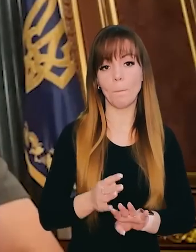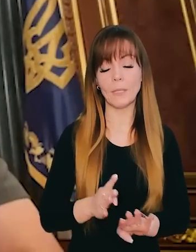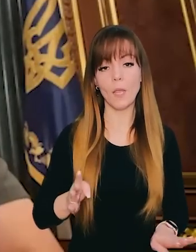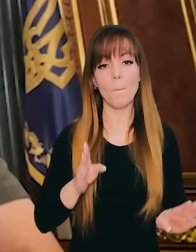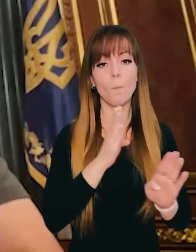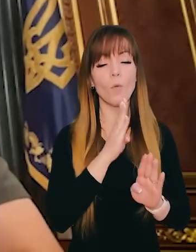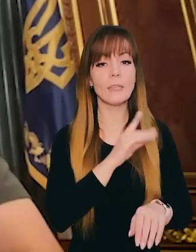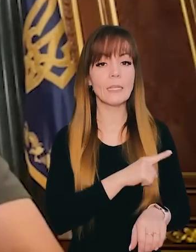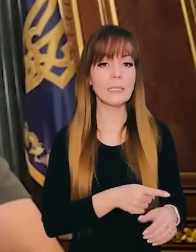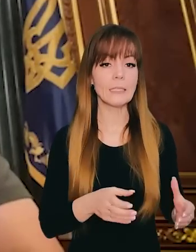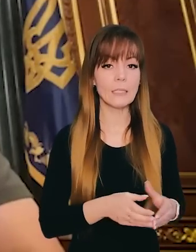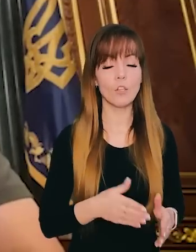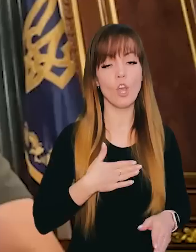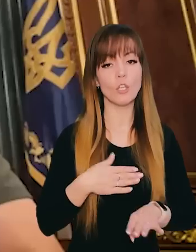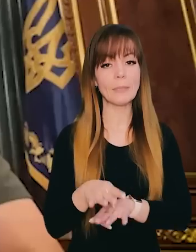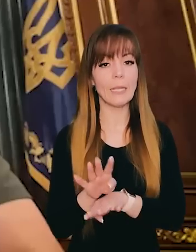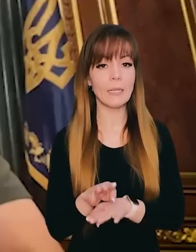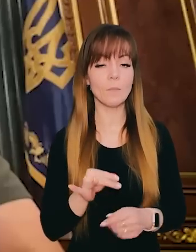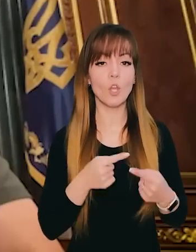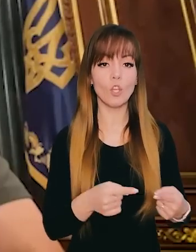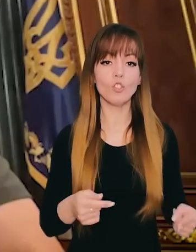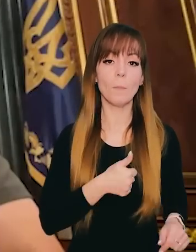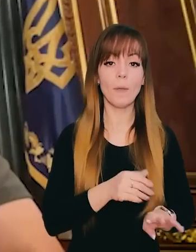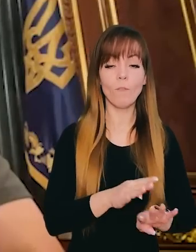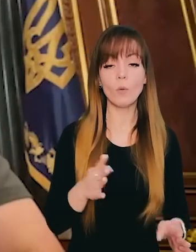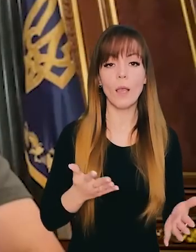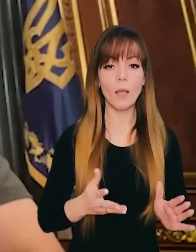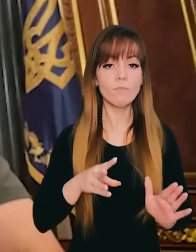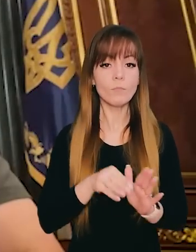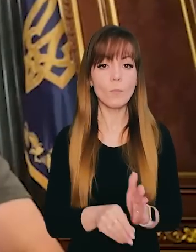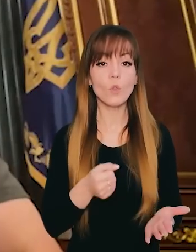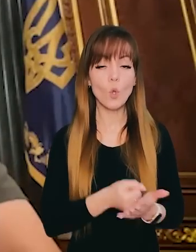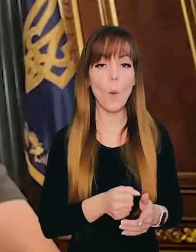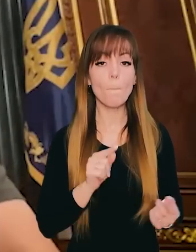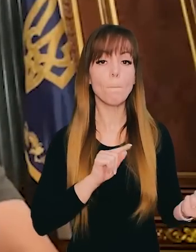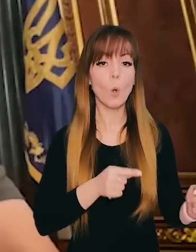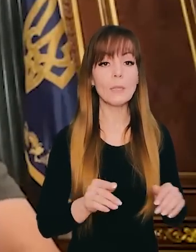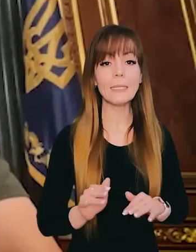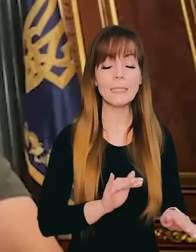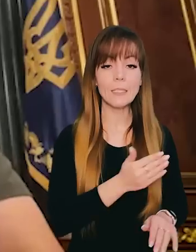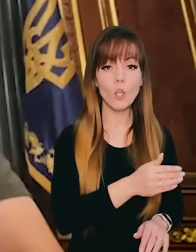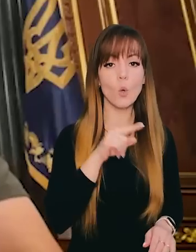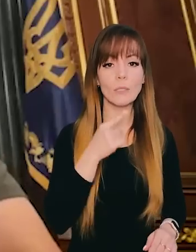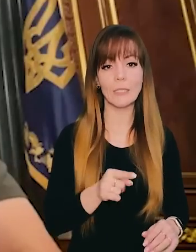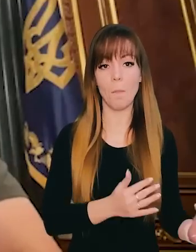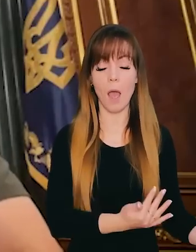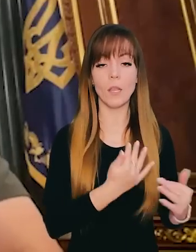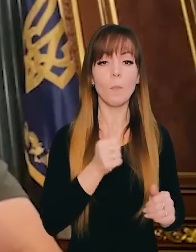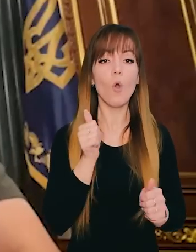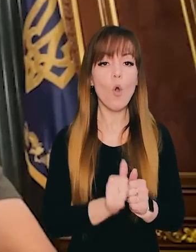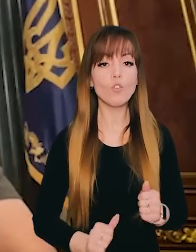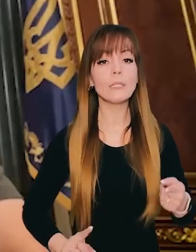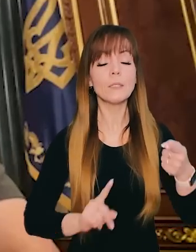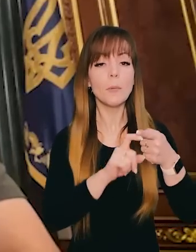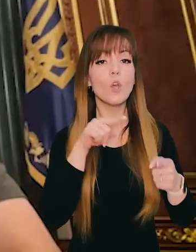усім нашим бійцям повітряних сил нашим зенітникам іншим воїнам які залучені до протидії російським атакам